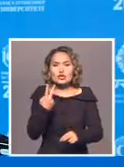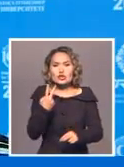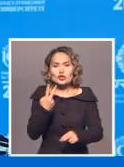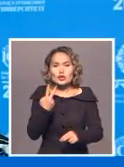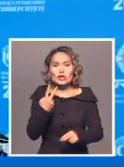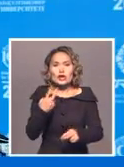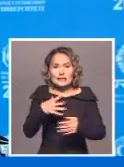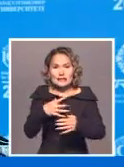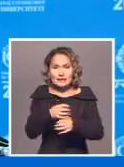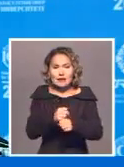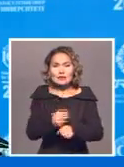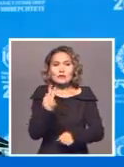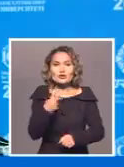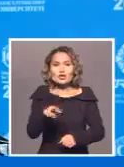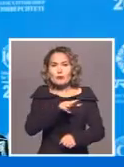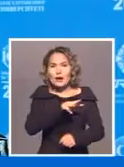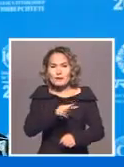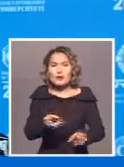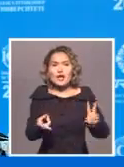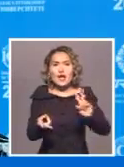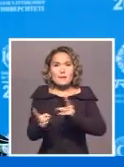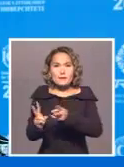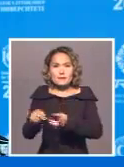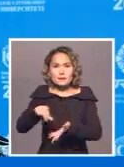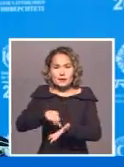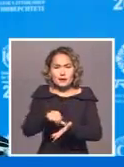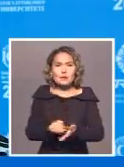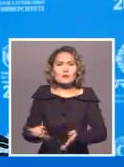қысқартылып, оның ішінде мұқадимес айтылады, дастан,